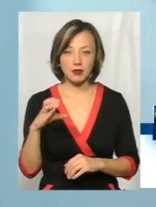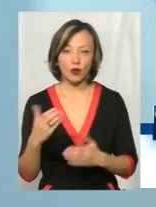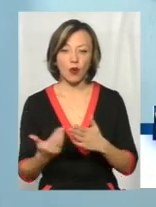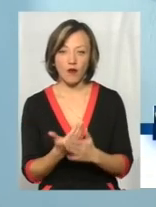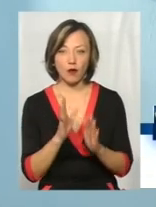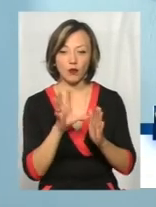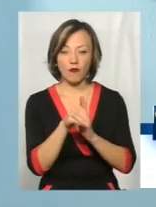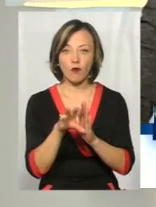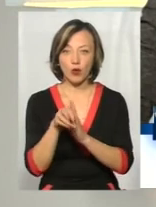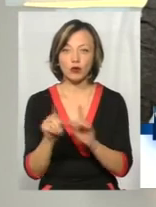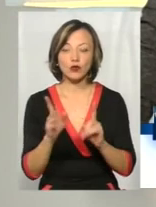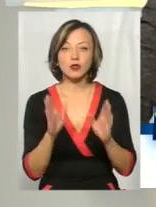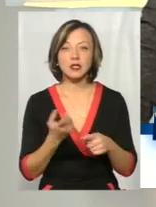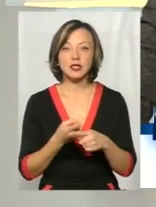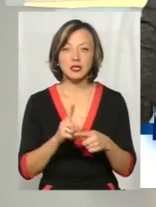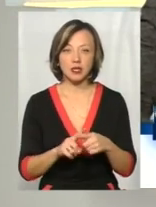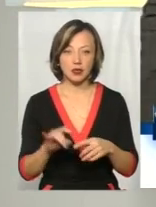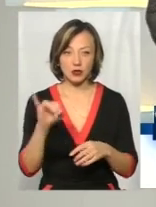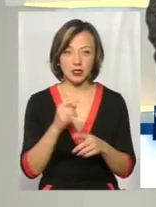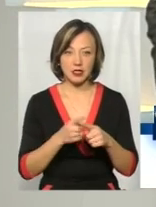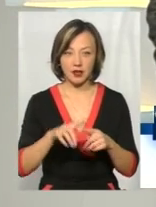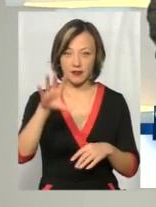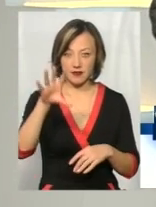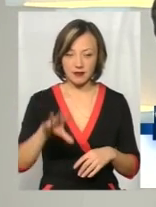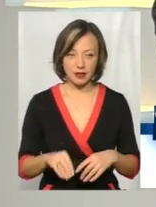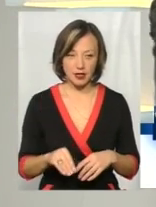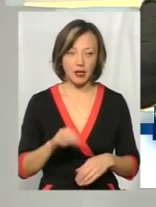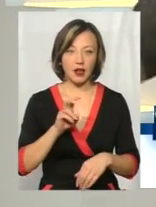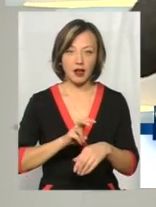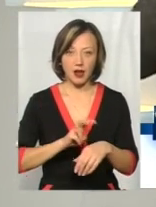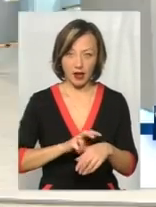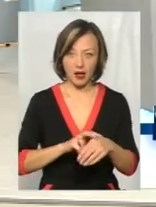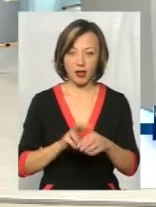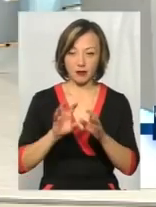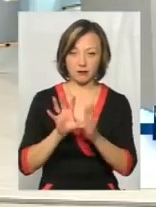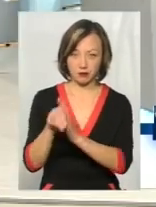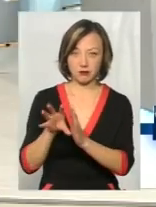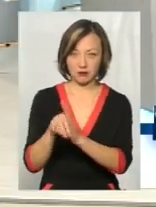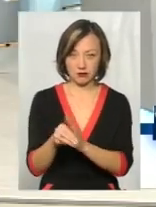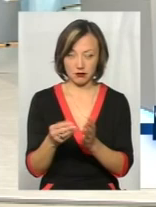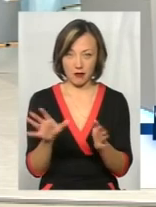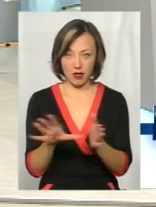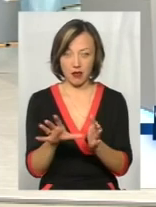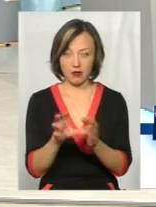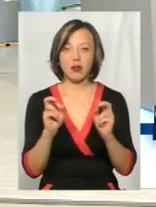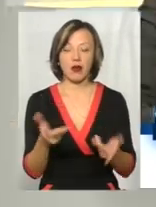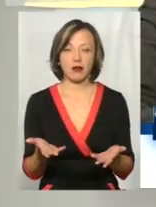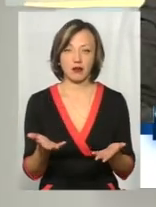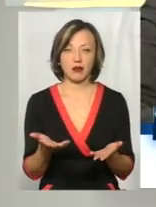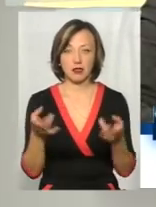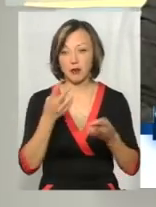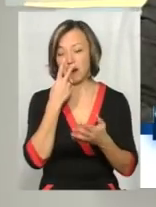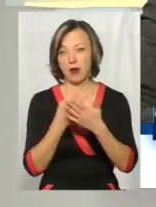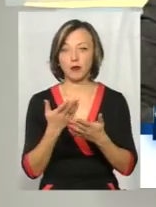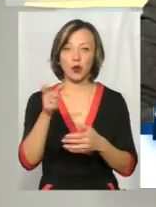до прикладу, вводити. А що буде ось цією історією? Це все лікарі мають перенабрати і туди вести, чи як це має бути? Тому що ж треба ж бачити, як